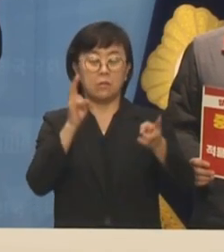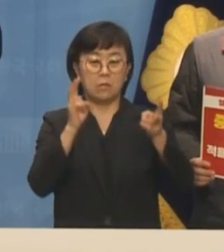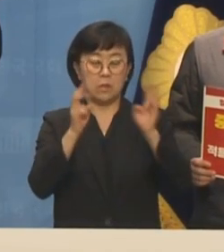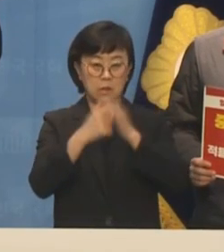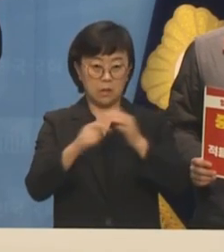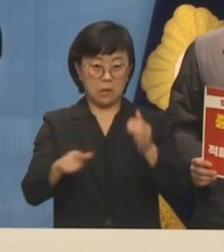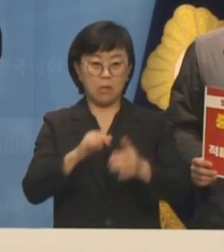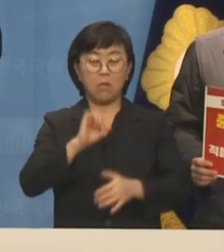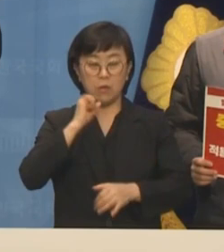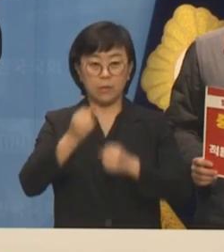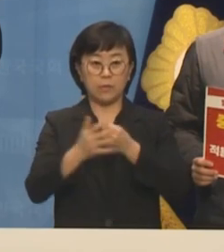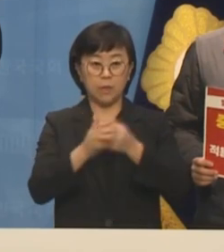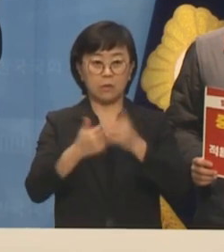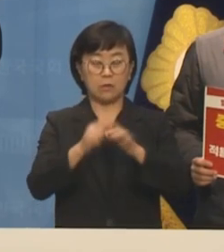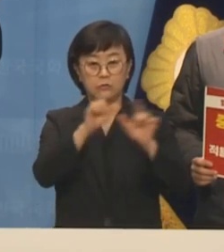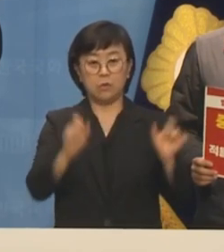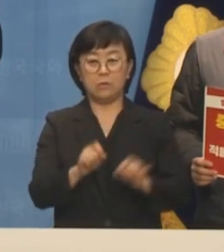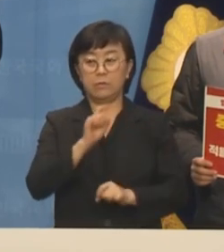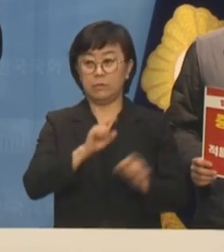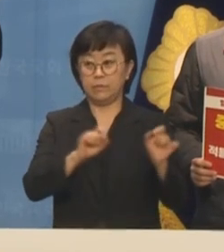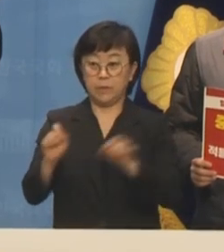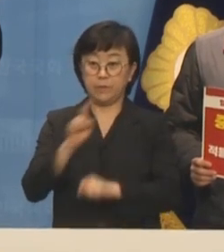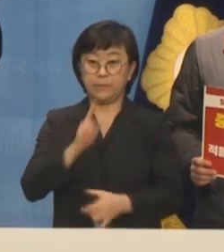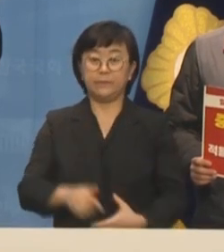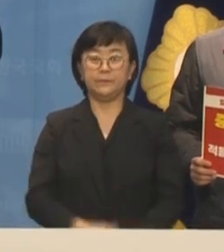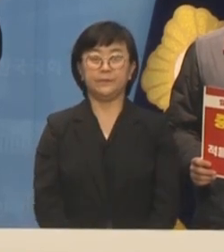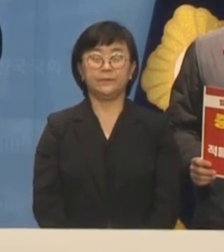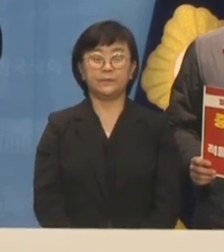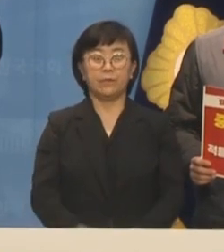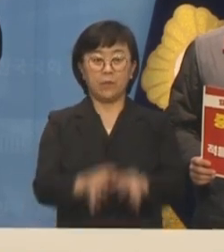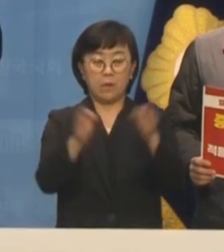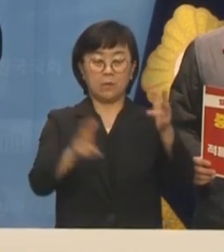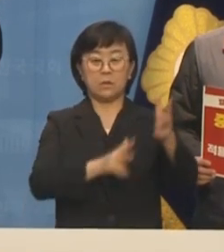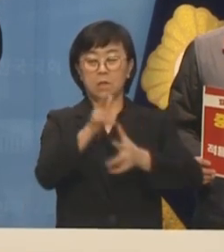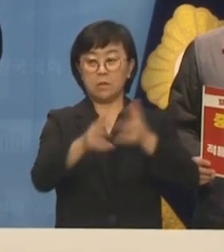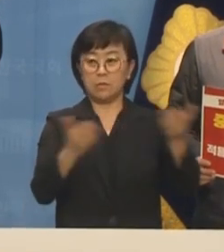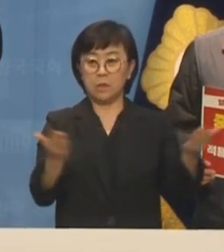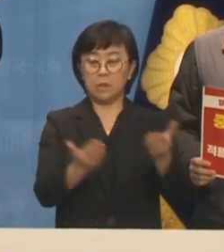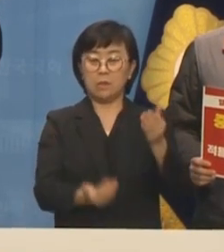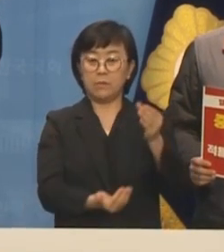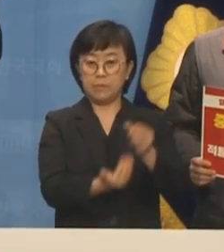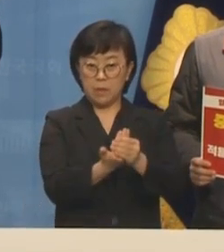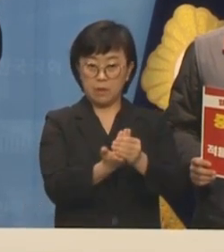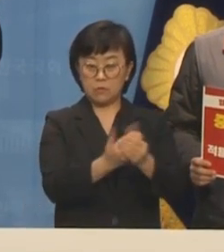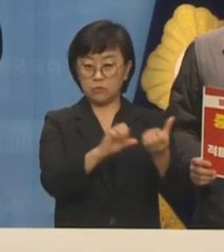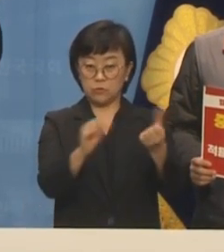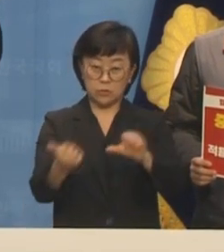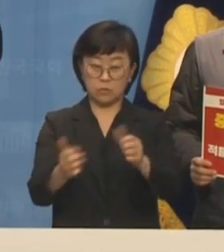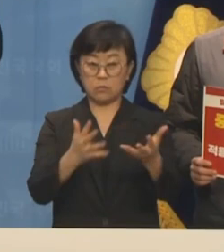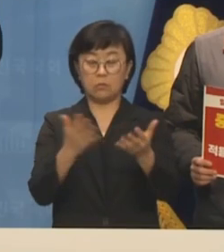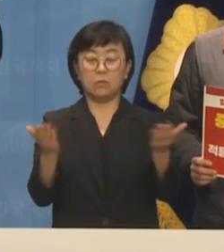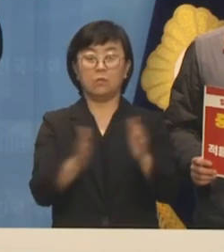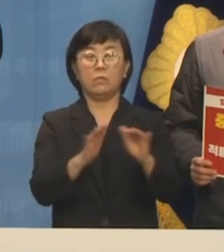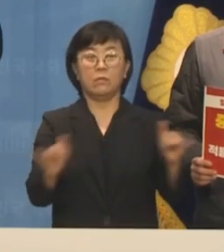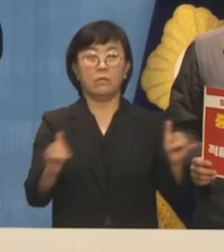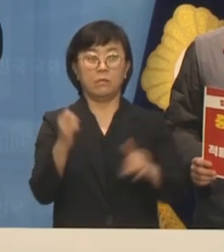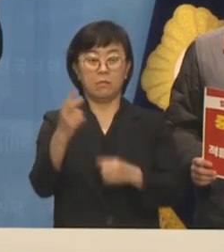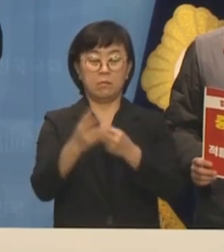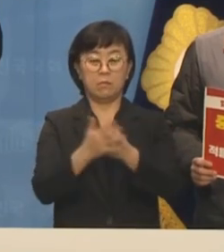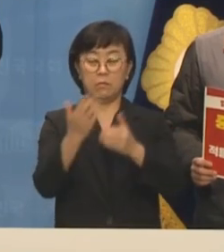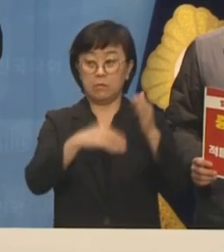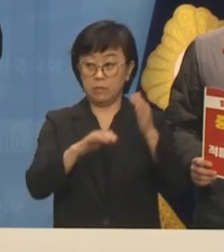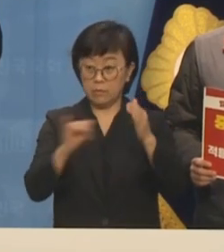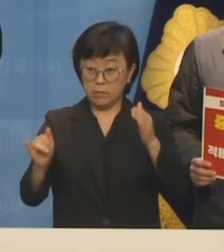있다며 적용 유예를 언급했습니다. 그동안 산업 현장에서 일하다 돌아가신 수많은 노동자들과